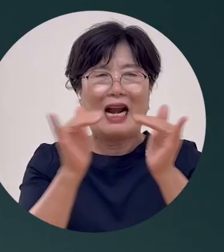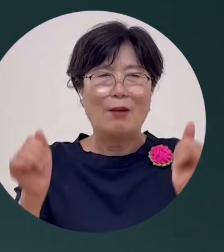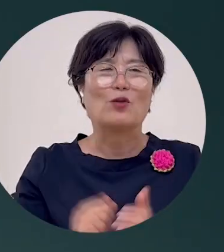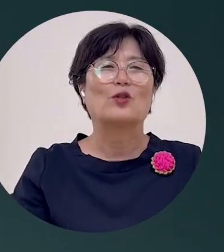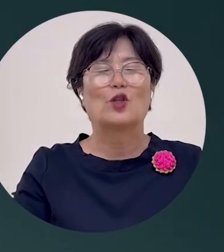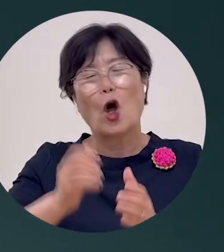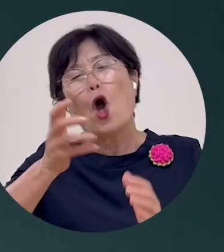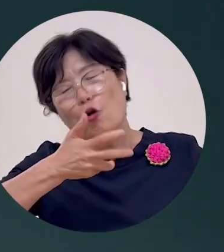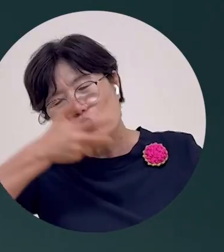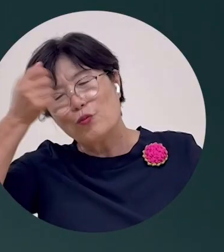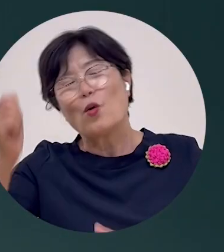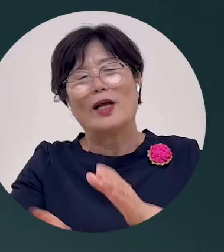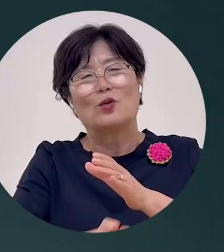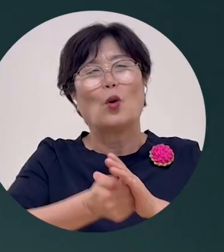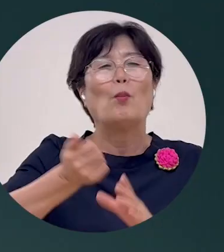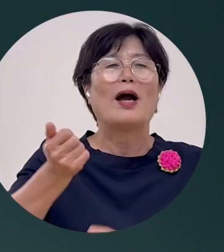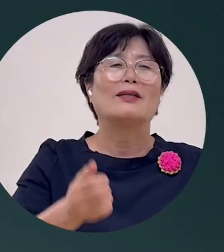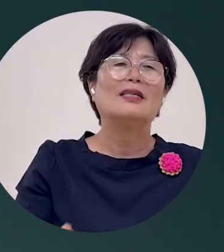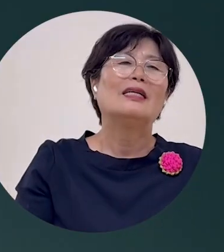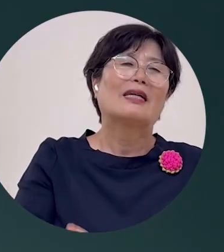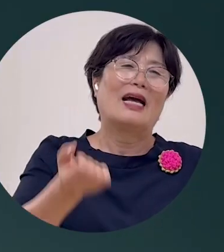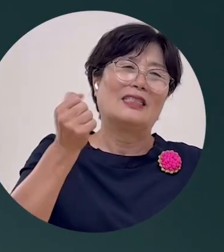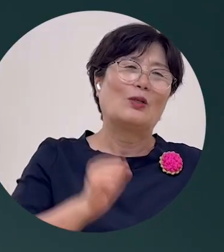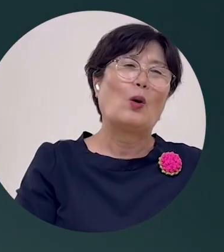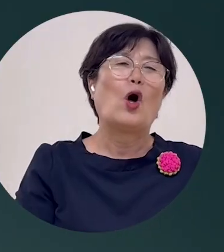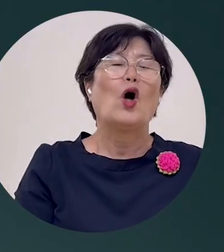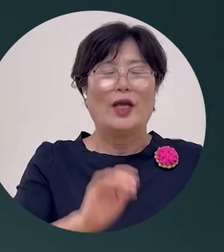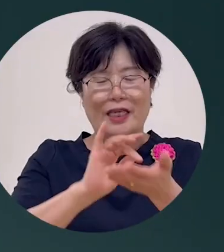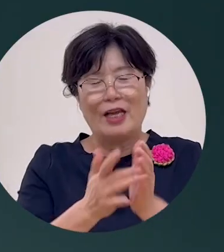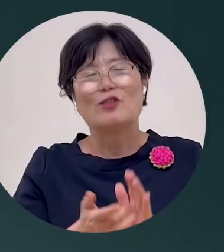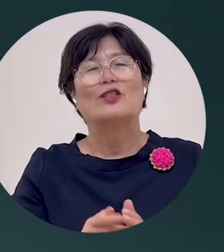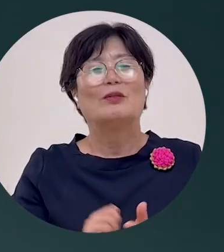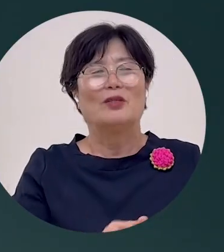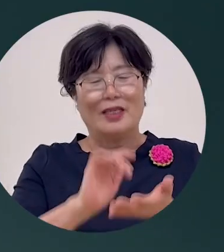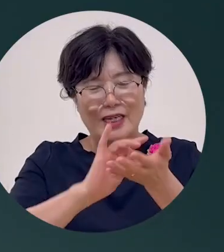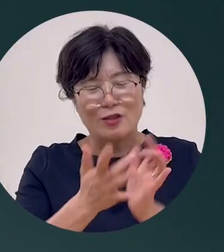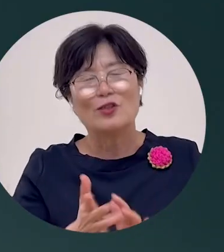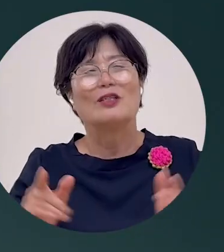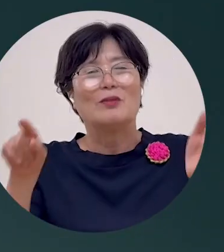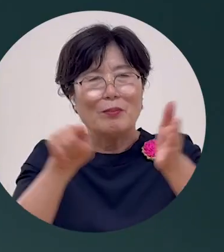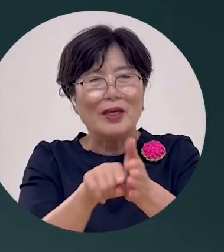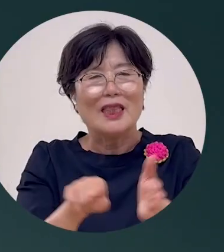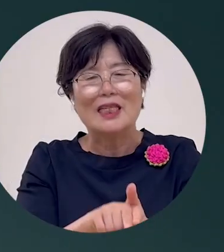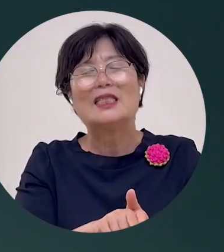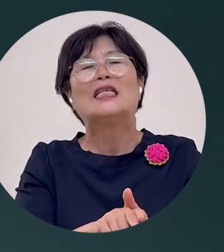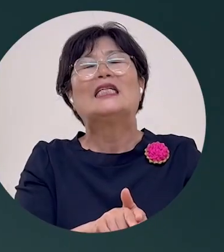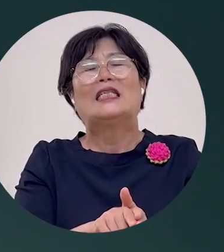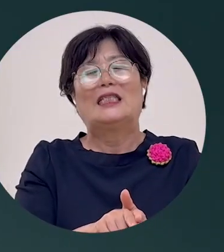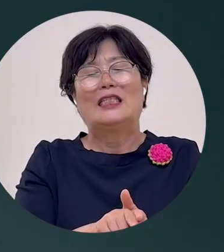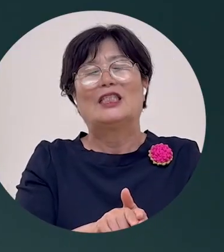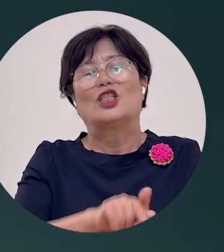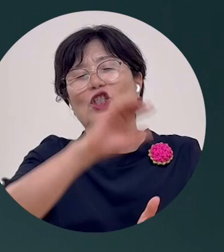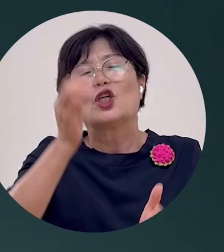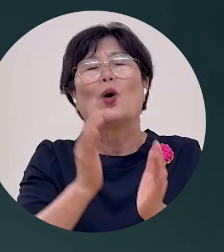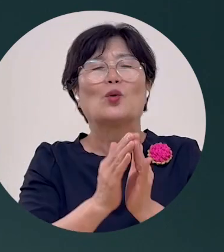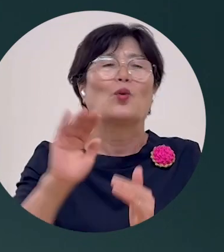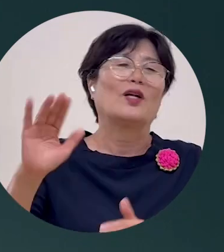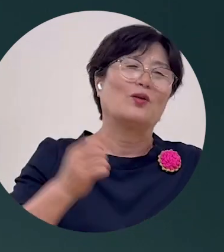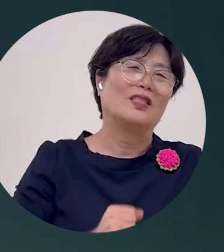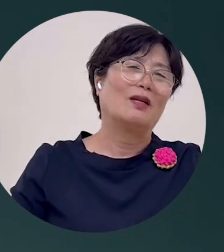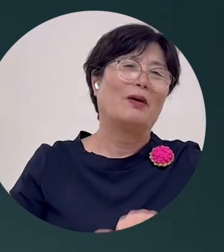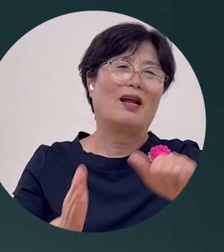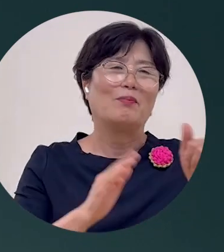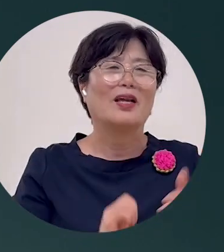소망을 제시하는 예수님의 성도가 되어야 합니다. 이 사회에 다 소망이 없다고 할 때 누구만이